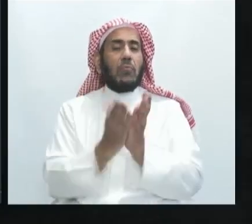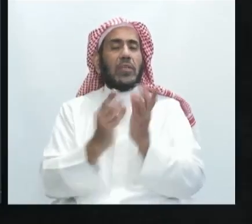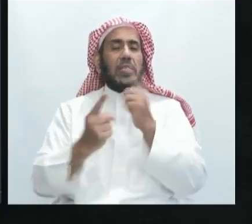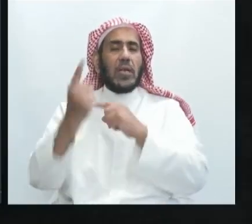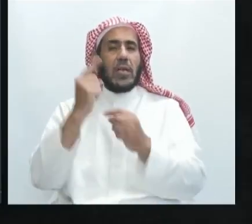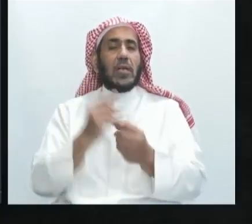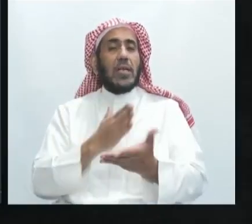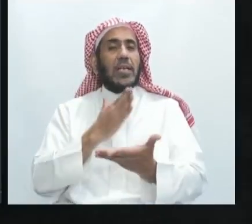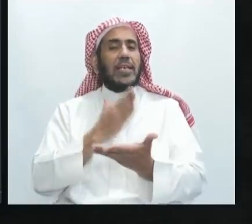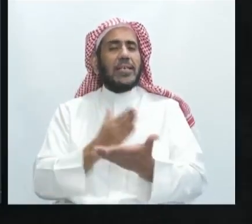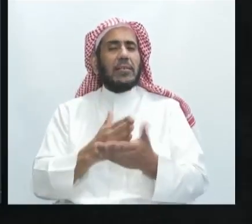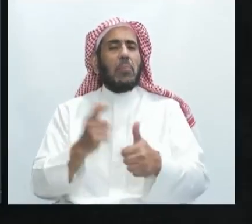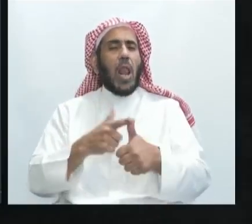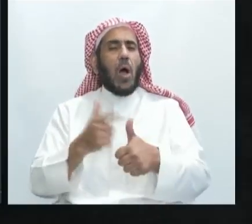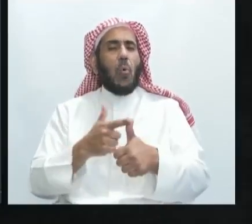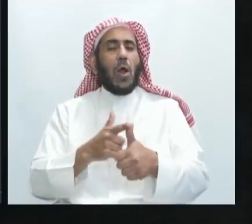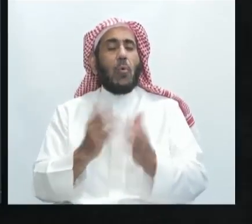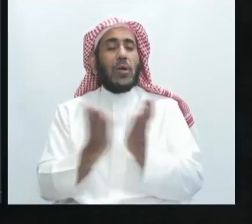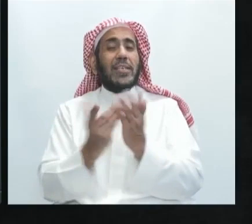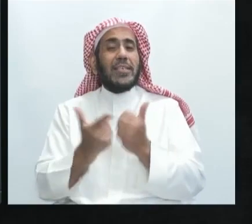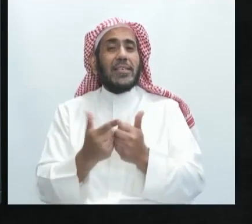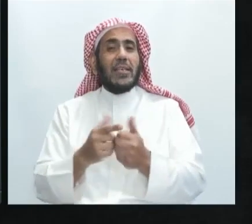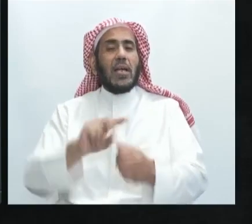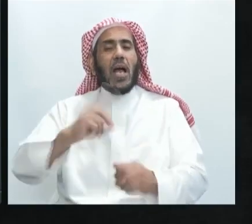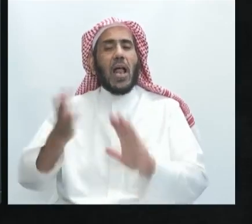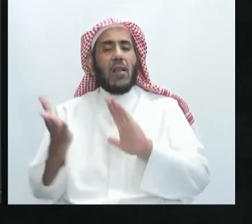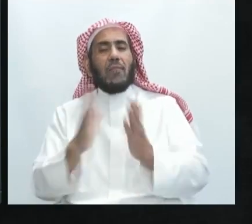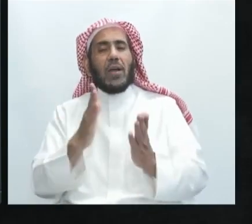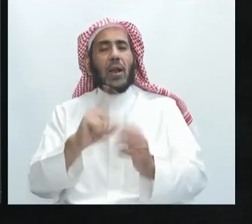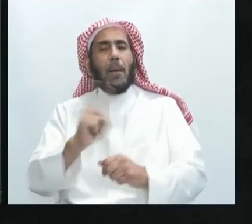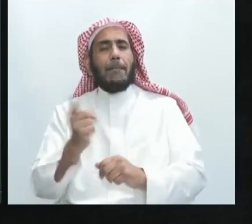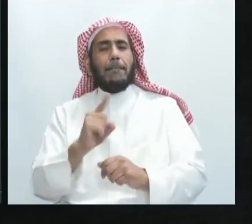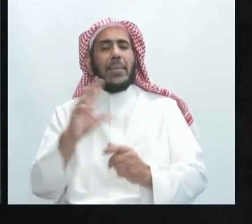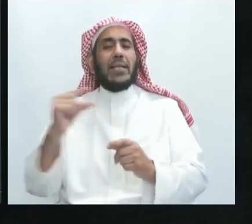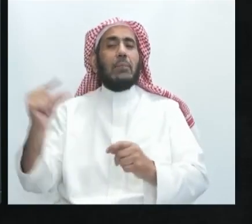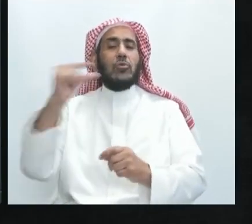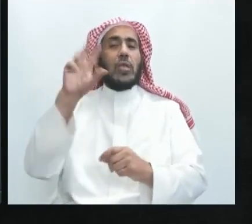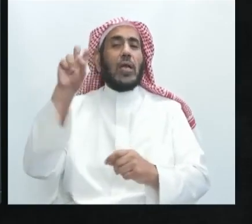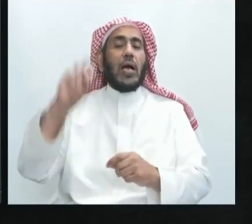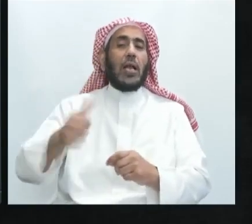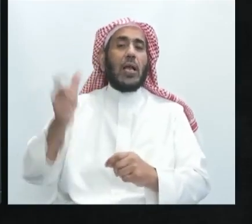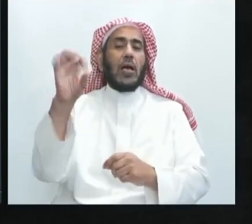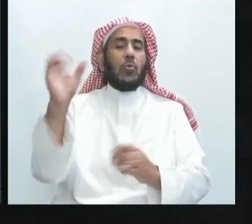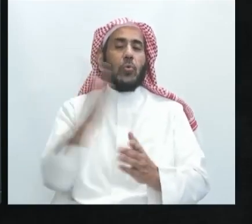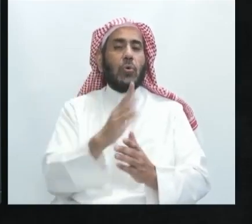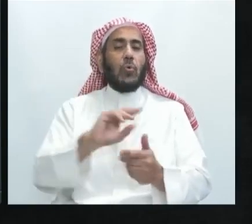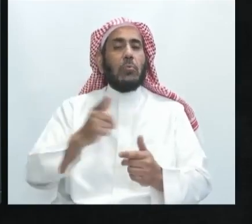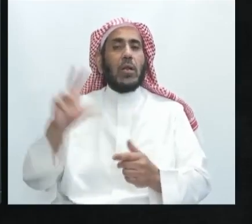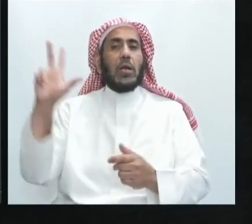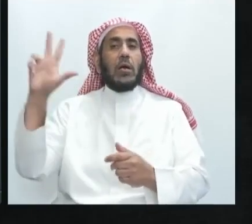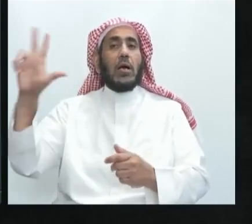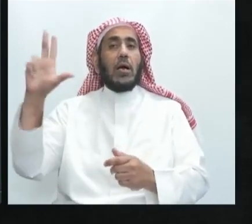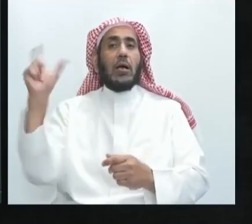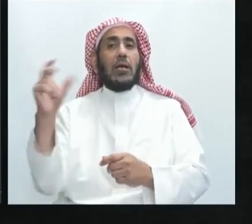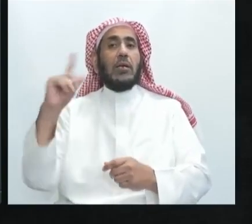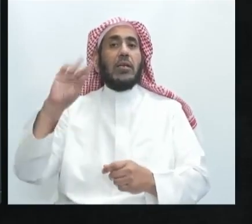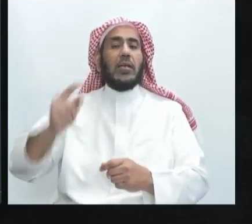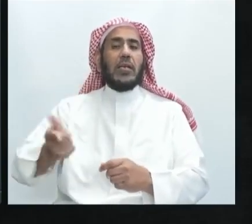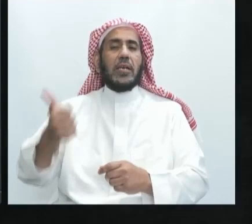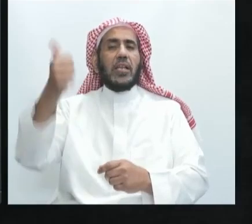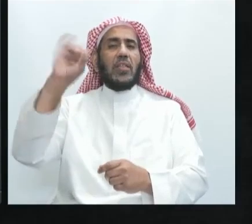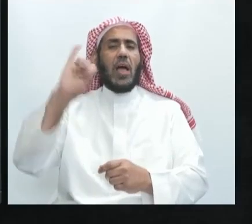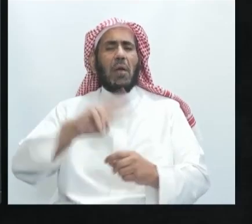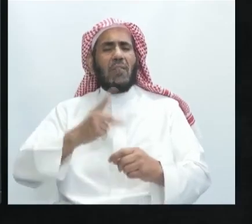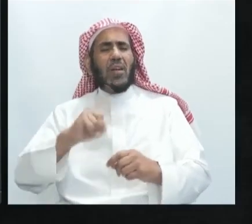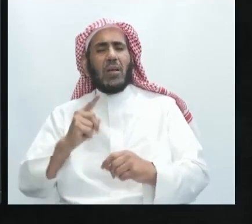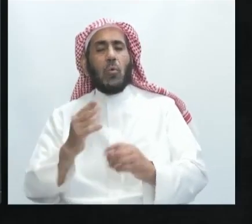القسم الاول منه من هذا الدرس وهو الفرق بين مصطلح القانون ومصطلح النظام وسنراجع نحن